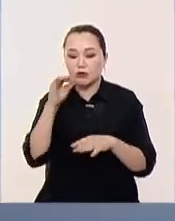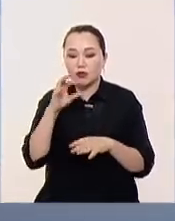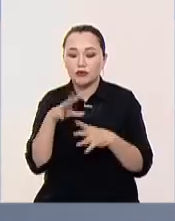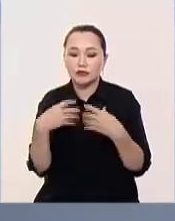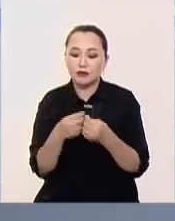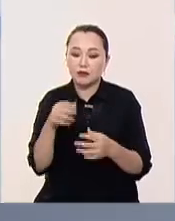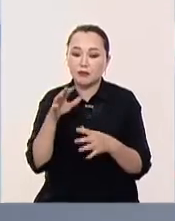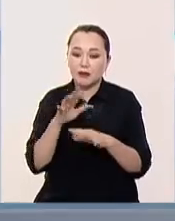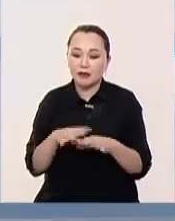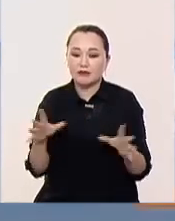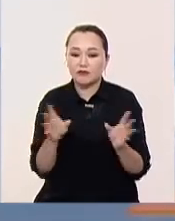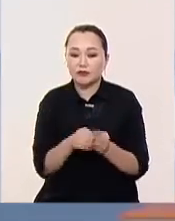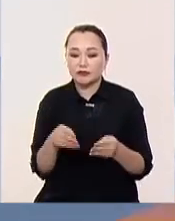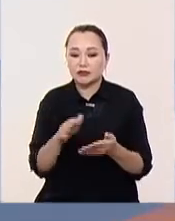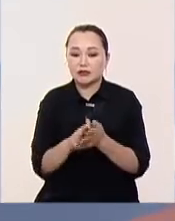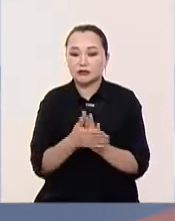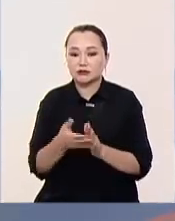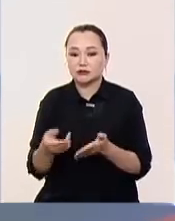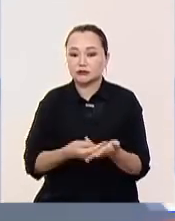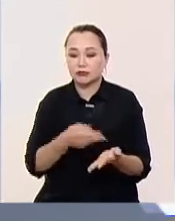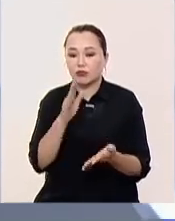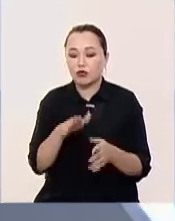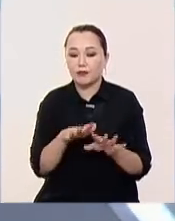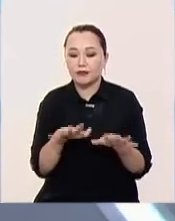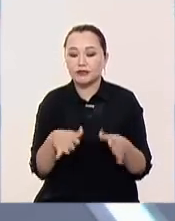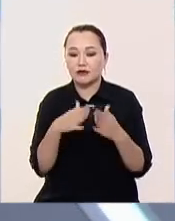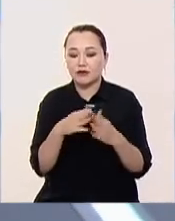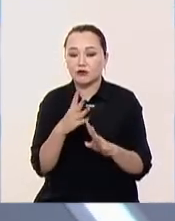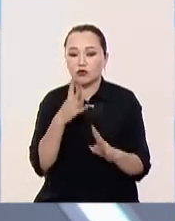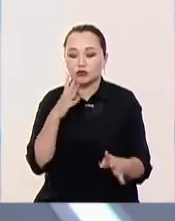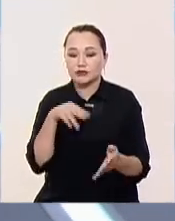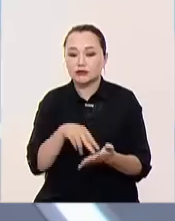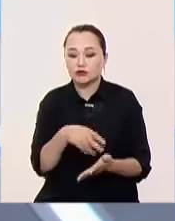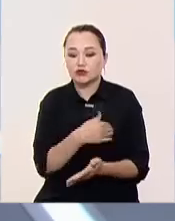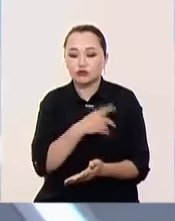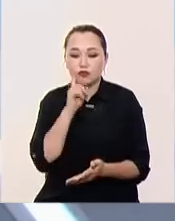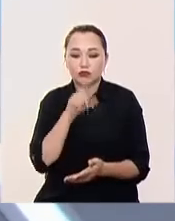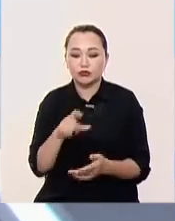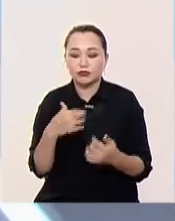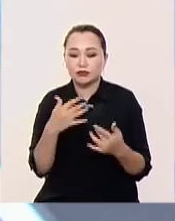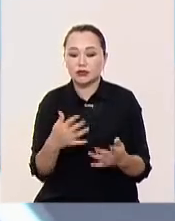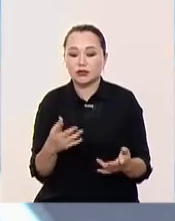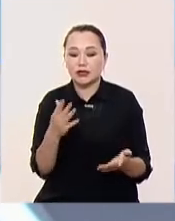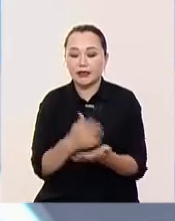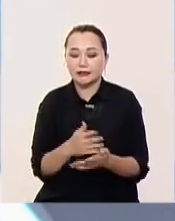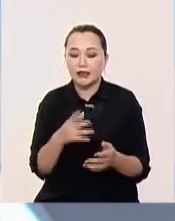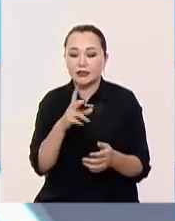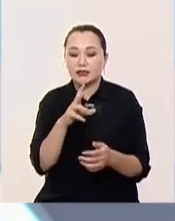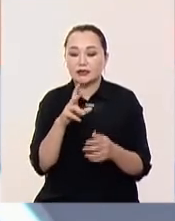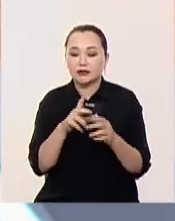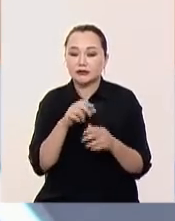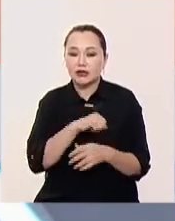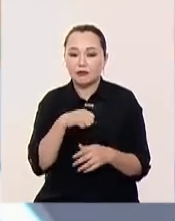жақты келісімі негізінде жүзеге аспақ. Ал жеңілдікпен берілетін пәтер кезегіне тұру үшін жастар сұранысқа ие салаларда